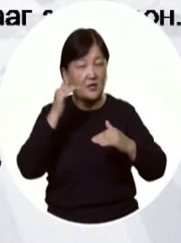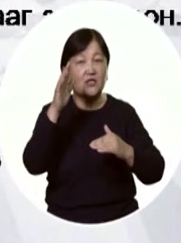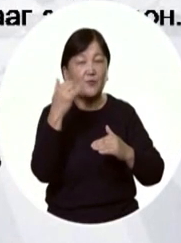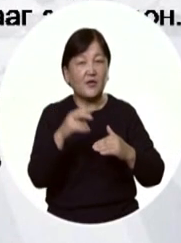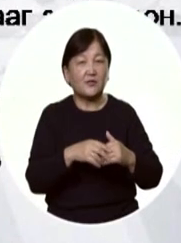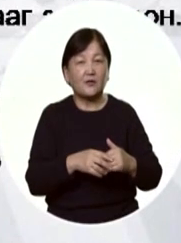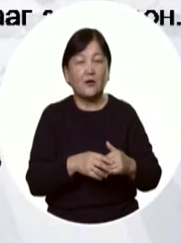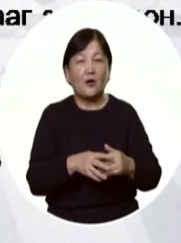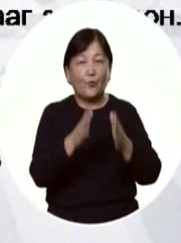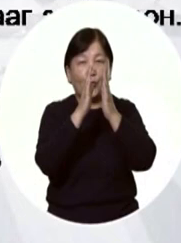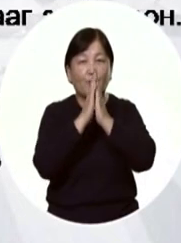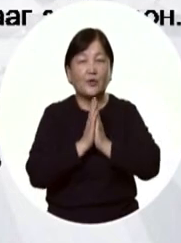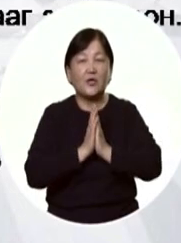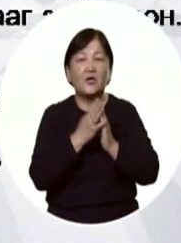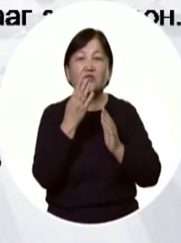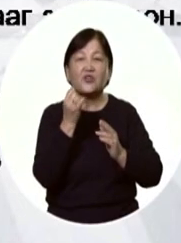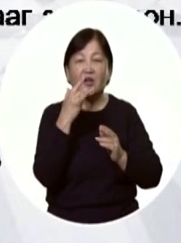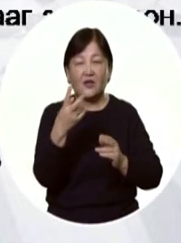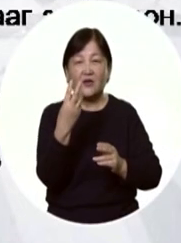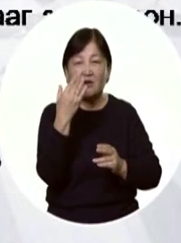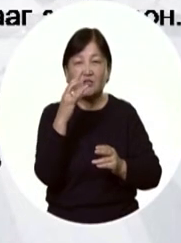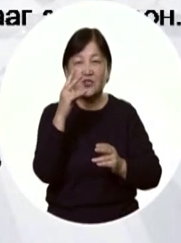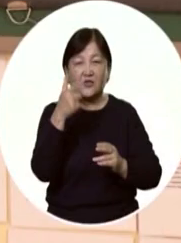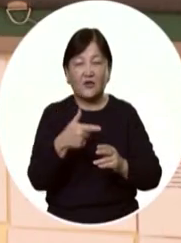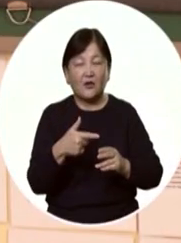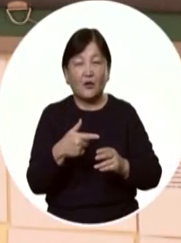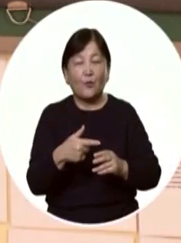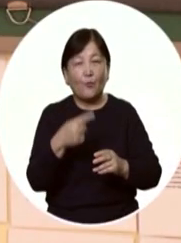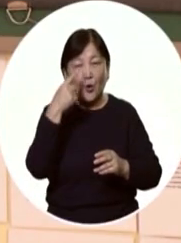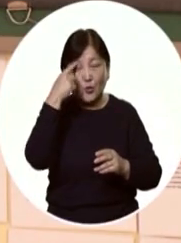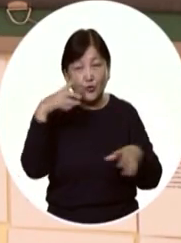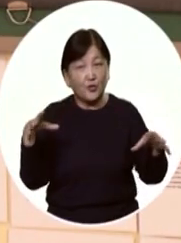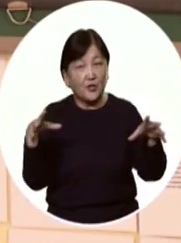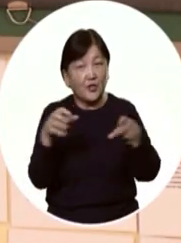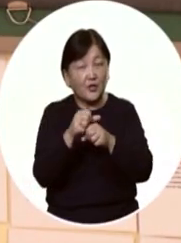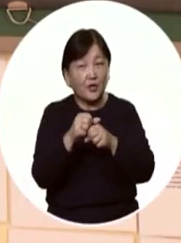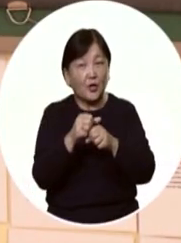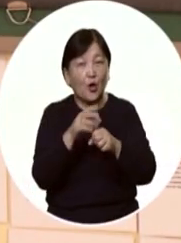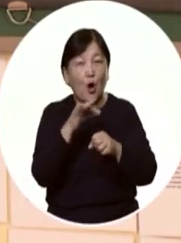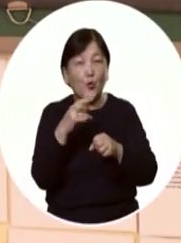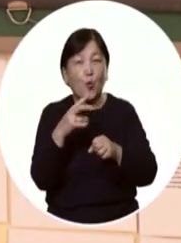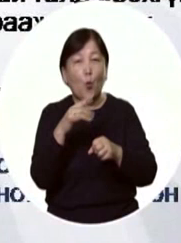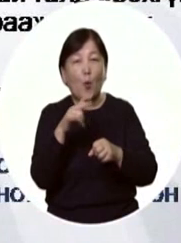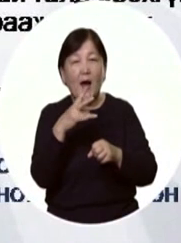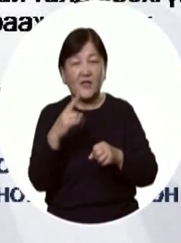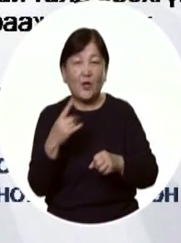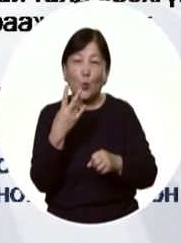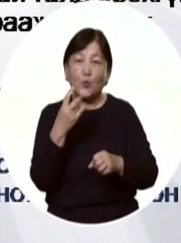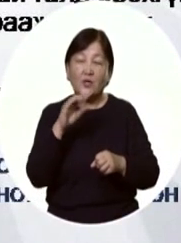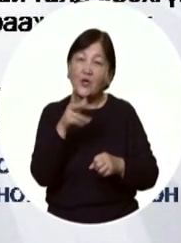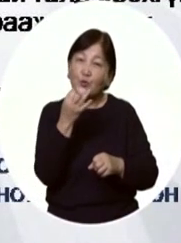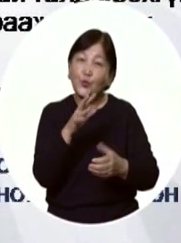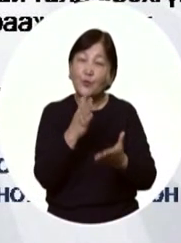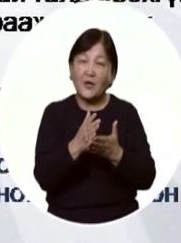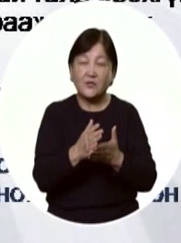болсон бурхны шашин монголчуудыг нэгтгэх оюун санааных үнэт зүйл байсан. Тэрнийг эвдэн болсон байна. Зөвлөлт